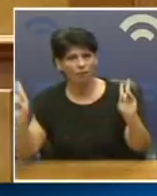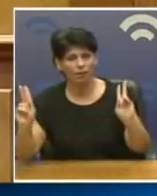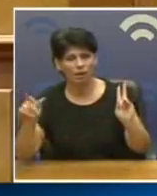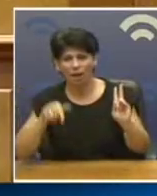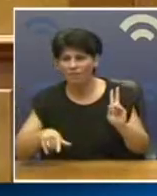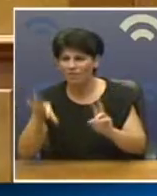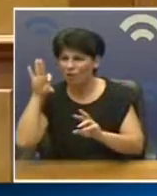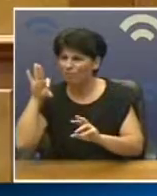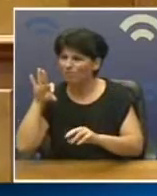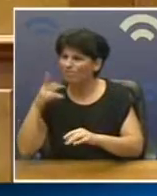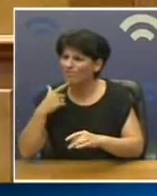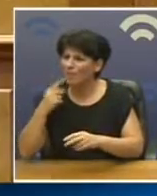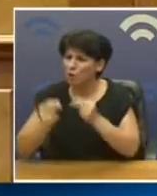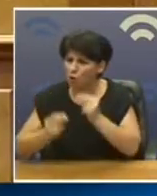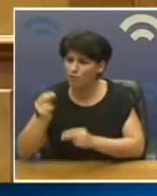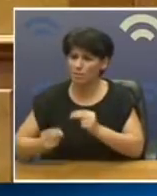είναι οι καθυστερήσεις.